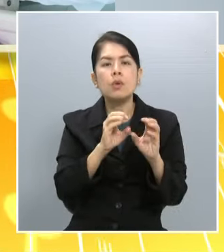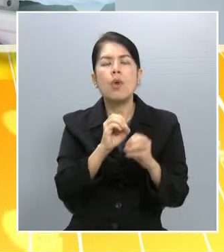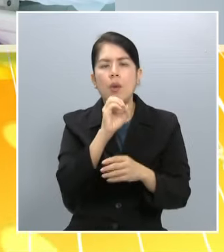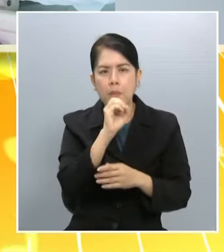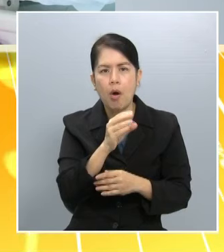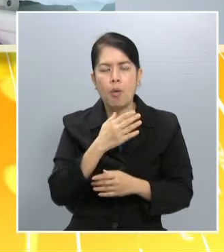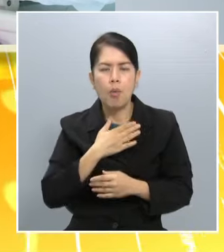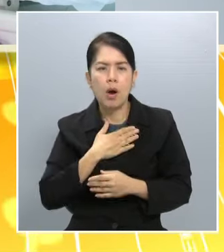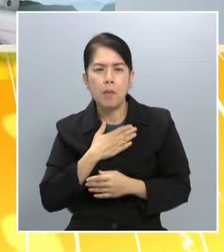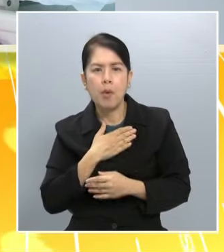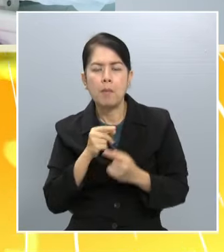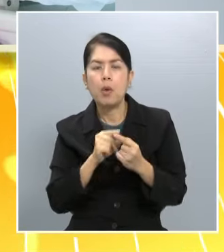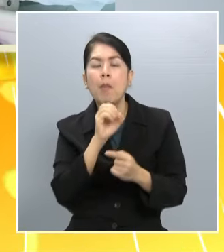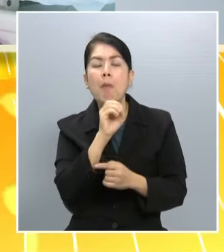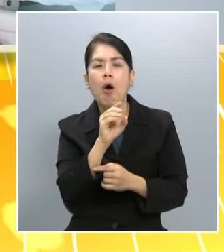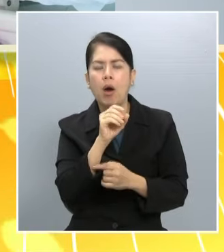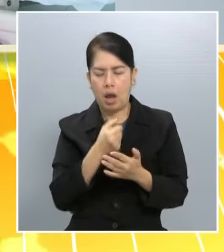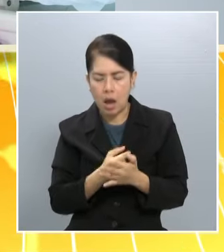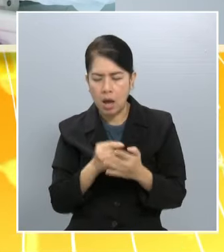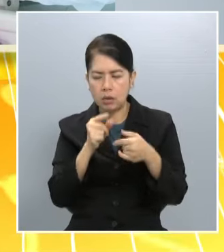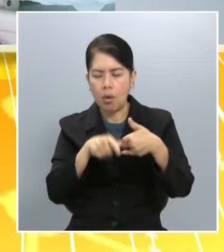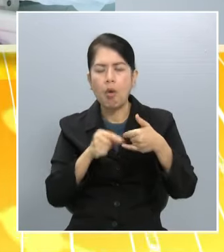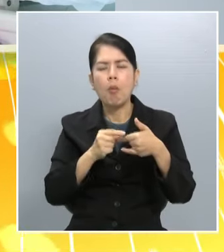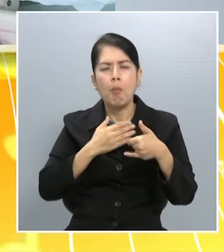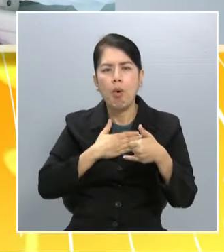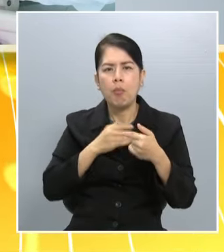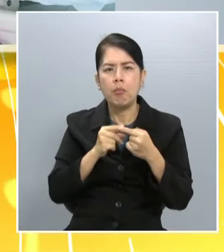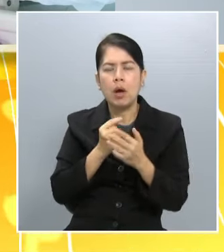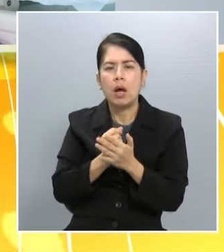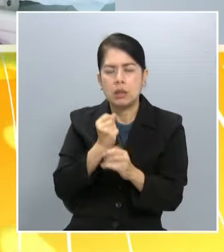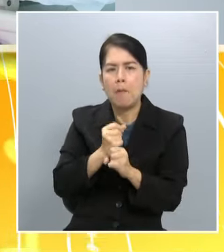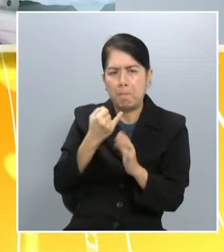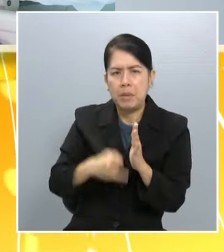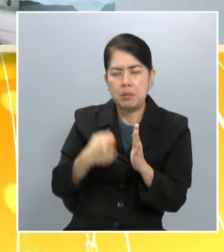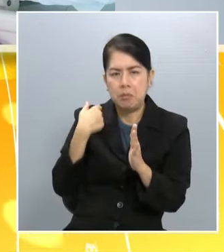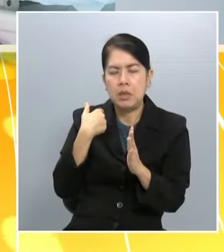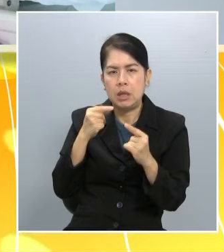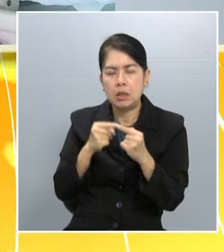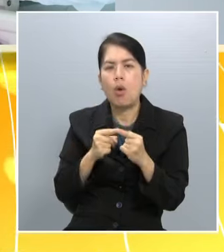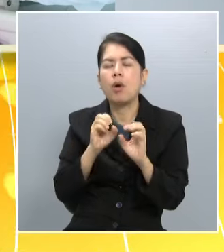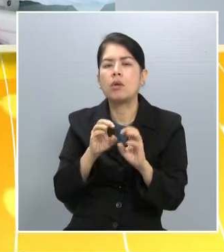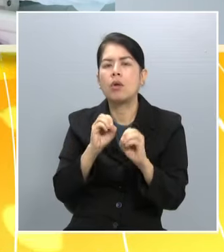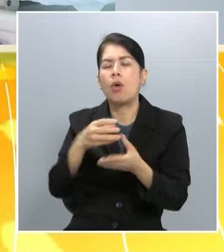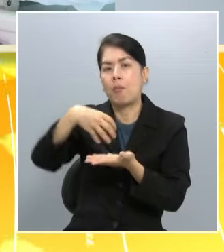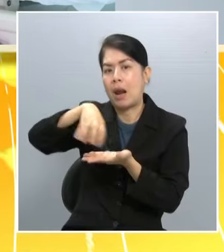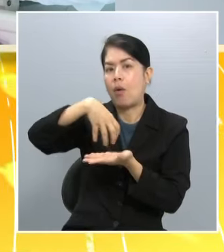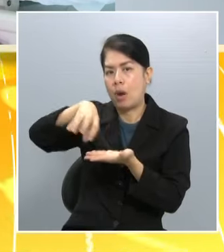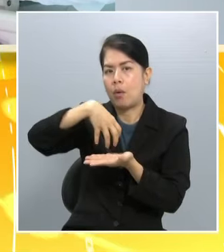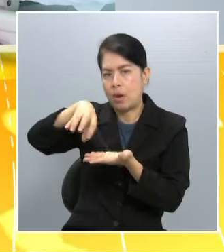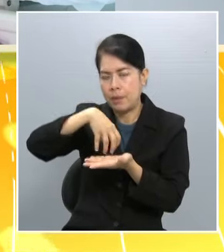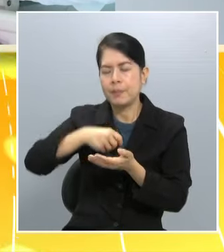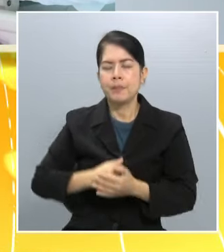ำโทษนักเรียนเนาะดูแล้วผมก็รู้สึกว่าผมอาจจะไม่ถูกแล้วแหละแต่ว่าผมก็ไม่ได้ตั้งใจนะเสร็